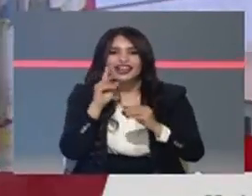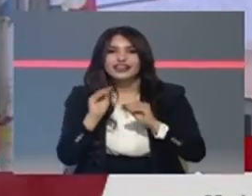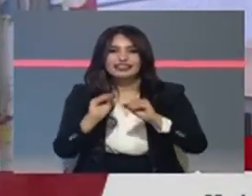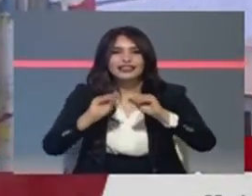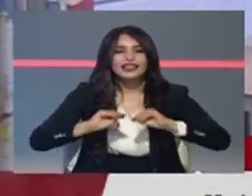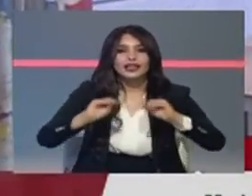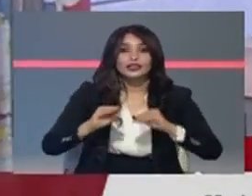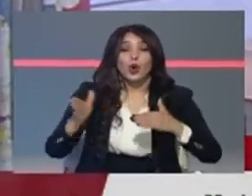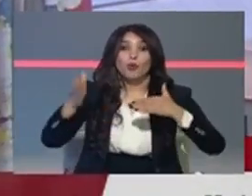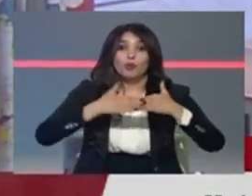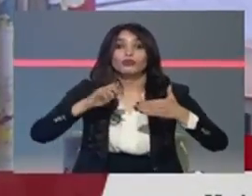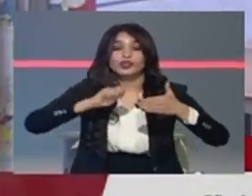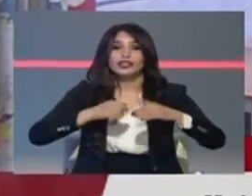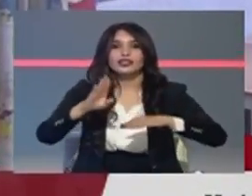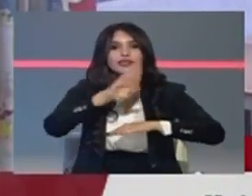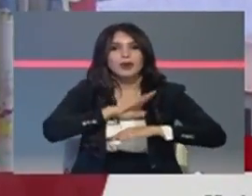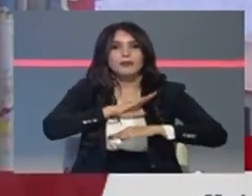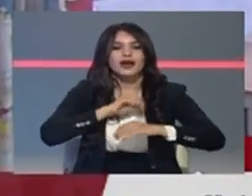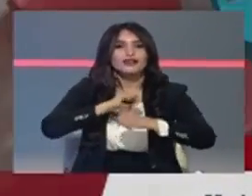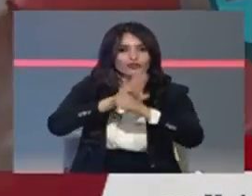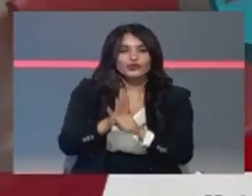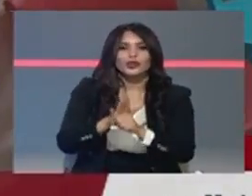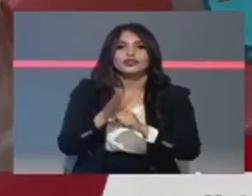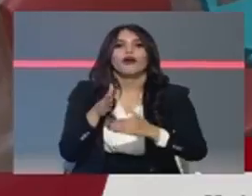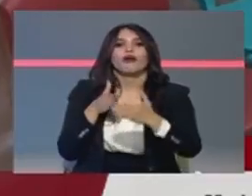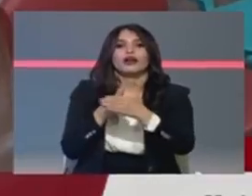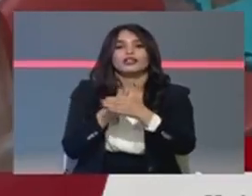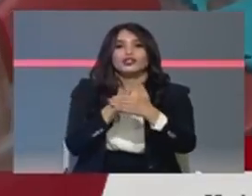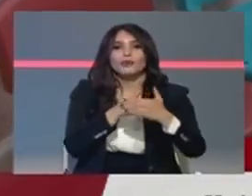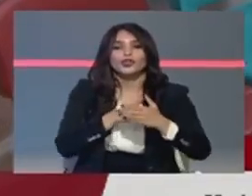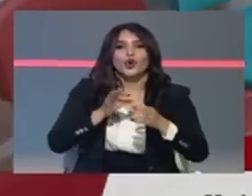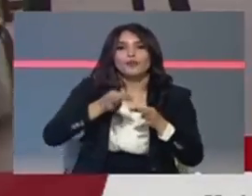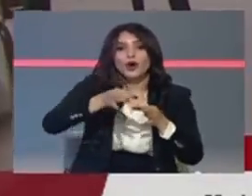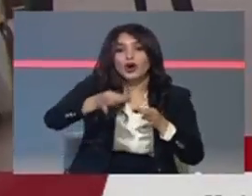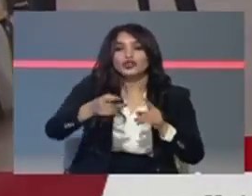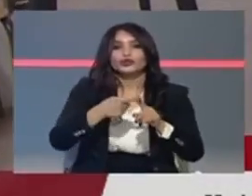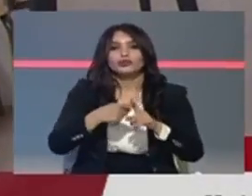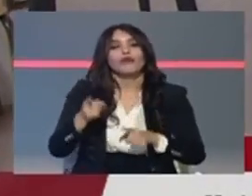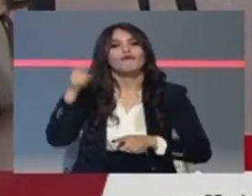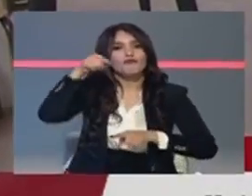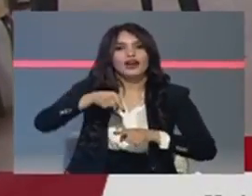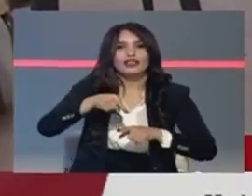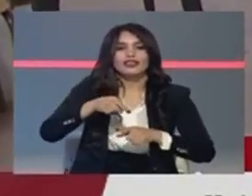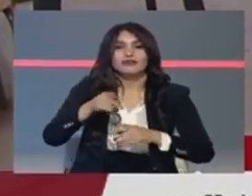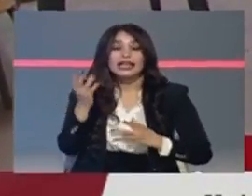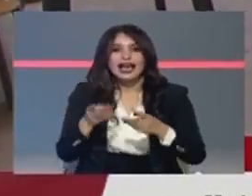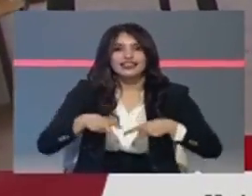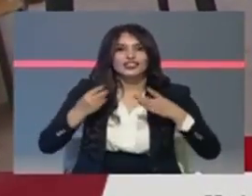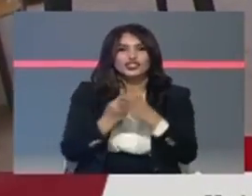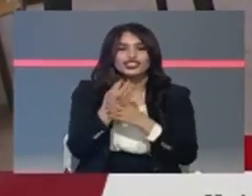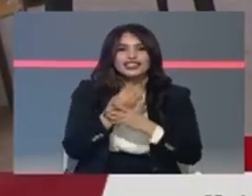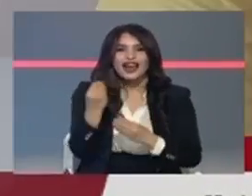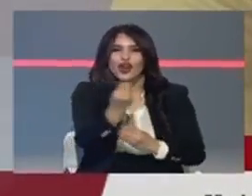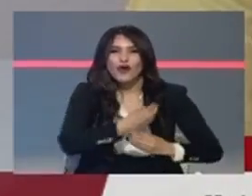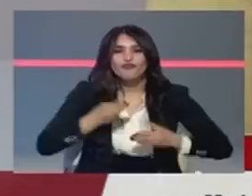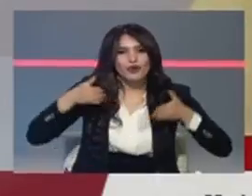هذه المؤسسات بسبب الحجر الصحي العام توقيا من عدوى هذا الفيروس فرض نمطا جديدا على هذه الفئة التي تأبه أي تغيير